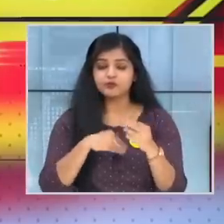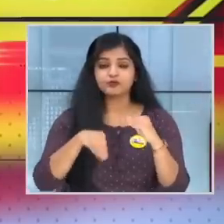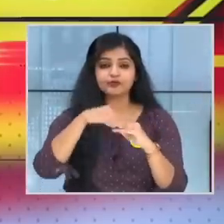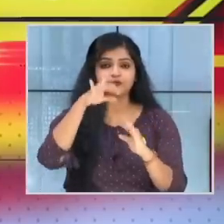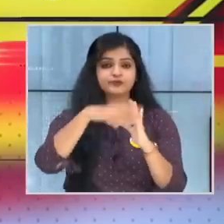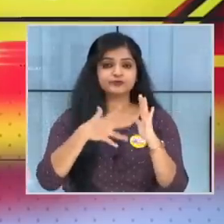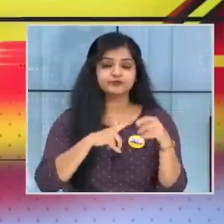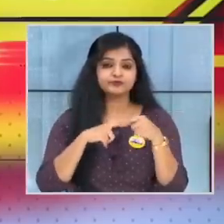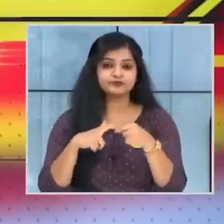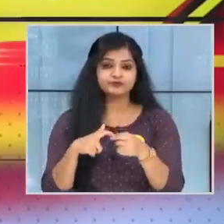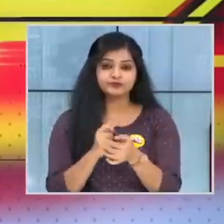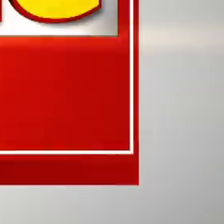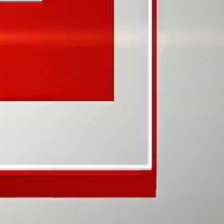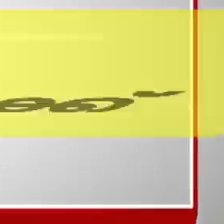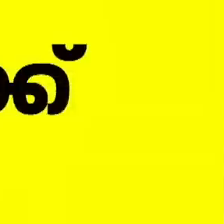വിവരങ്ങൾ.